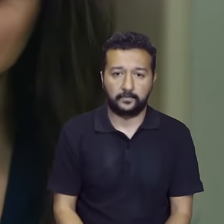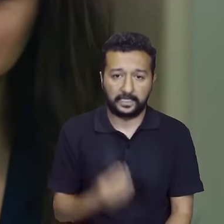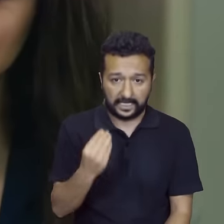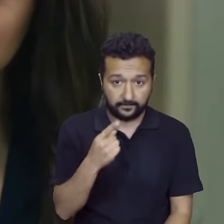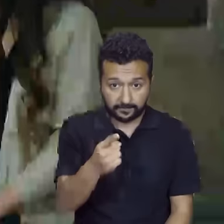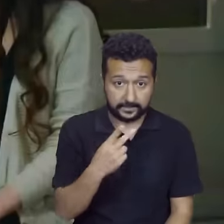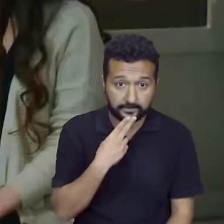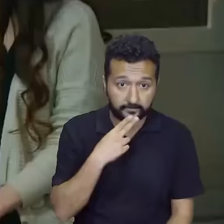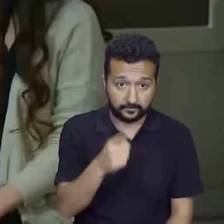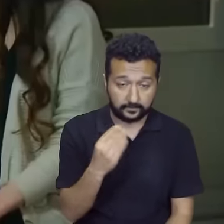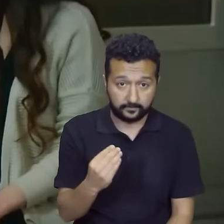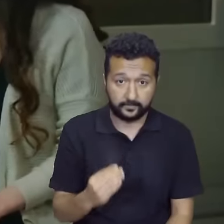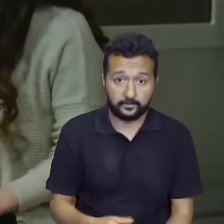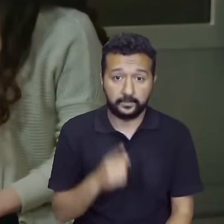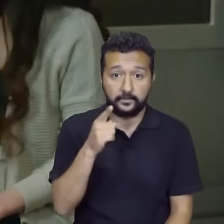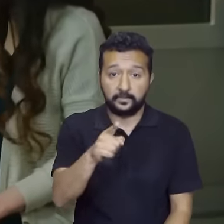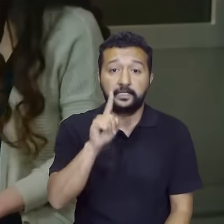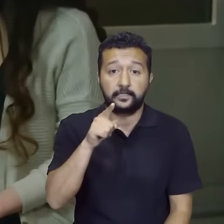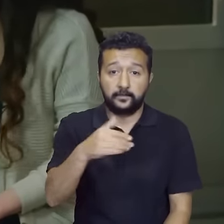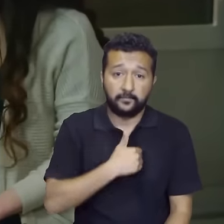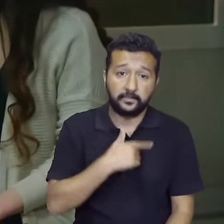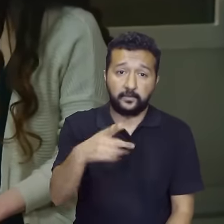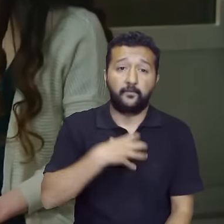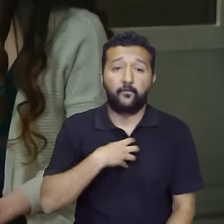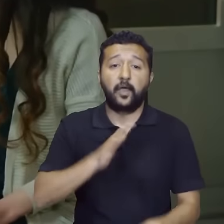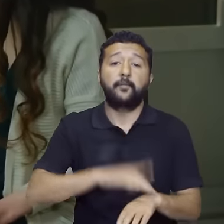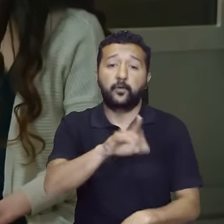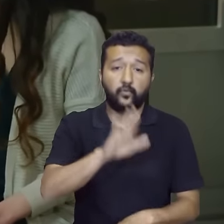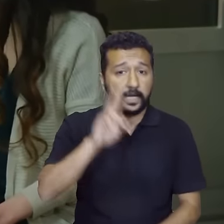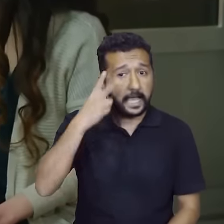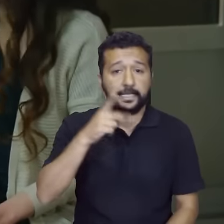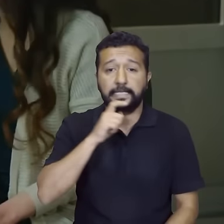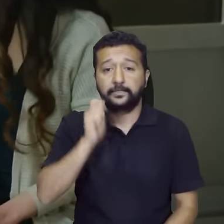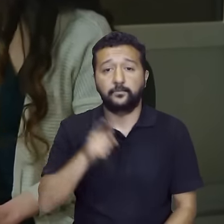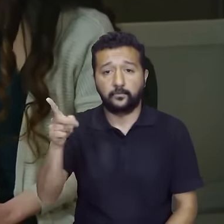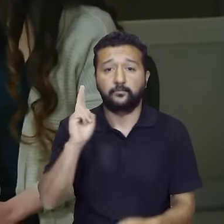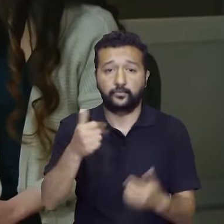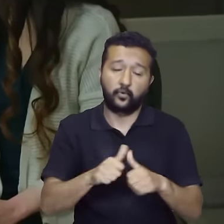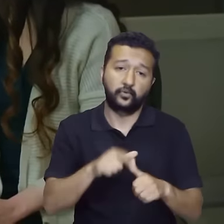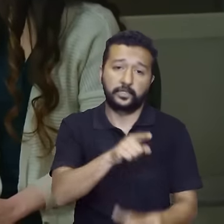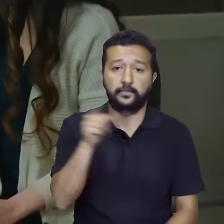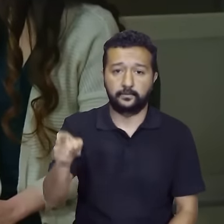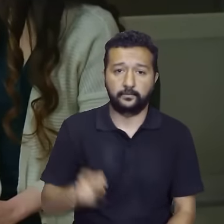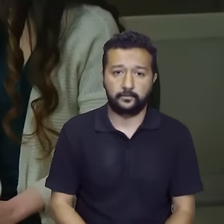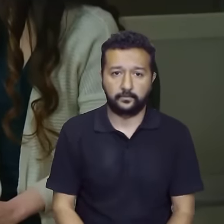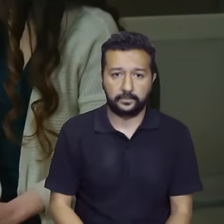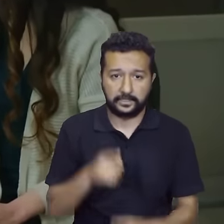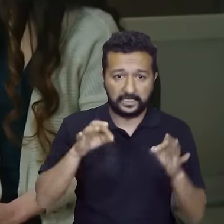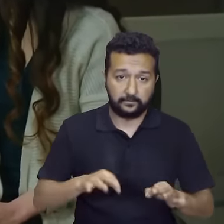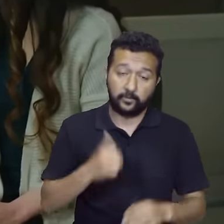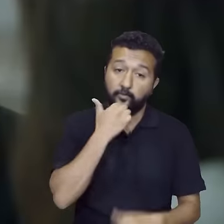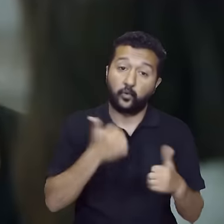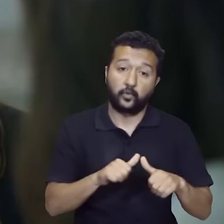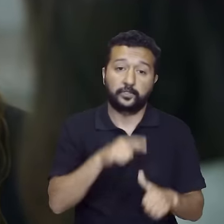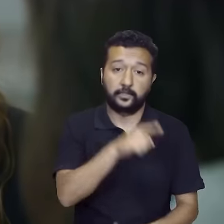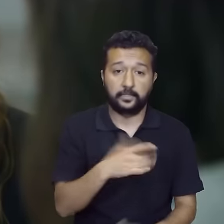İyi misin Itır? Itır, bence fevri davranma. Yani bir hata yapmış. O senin kocan. Şimdilik